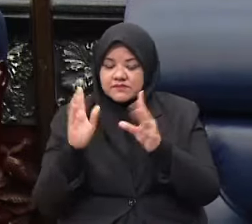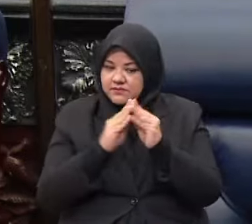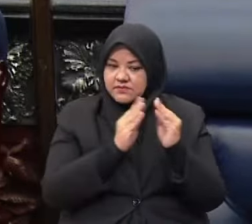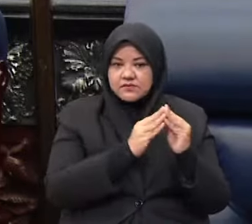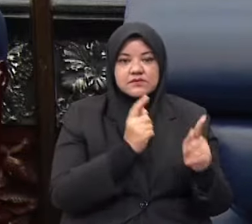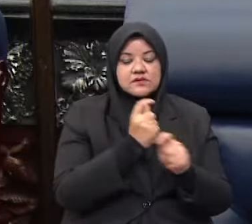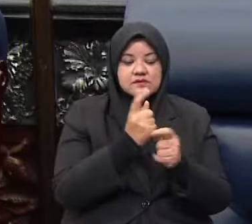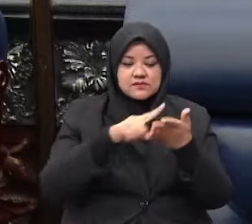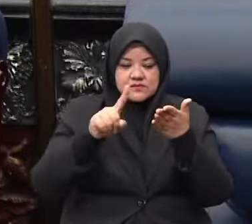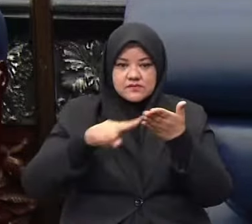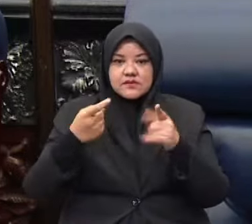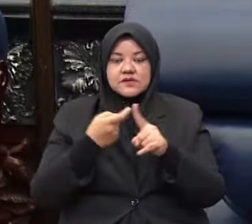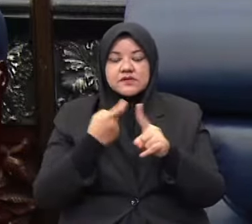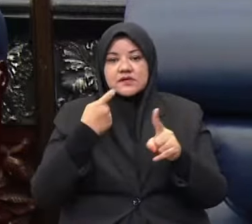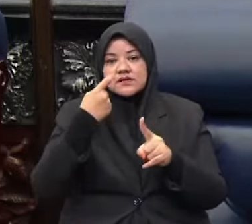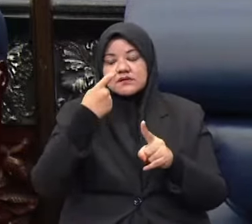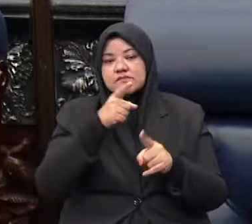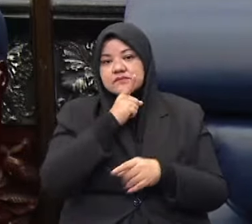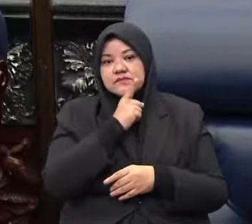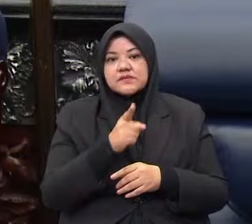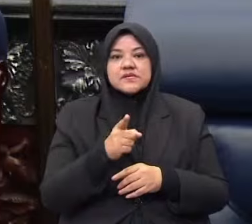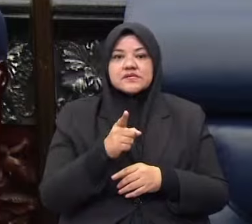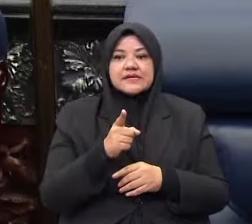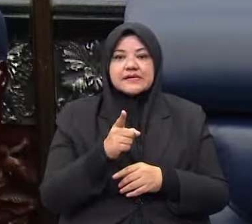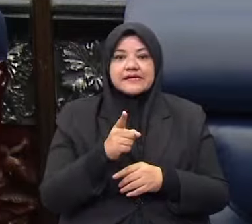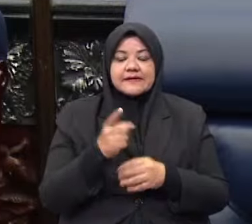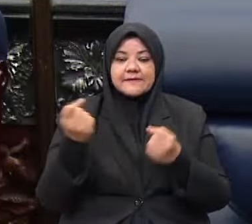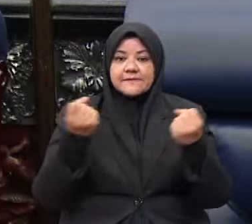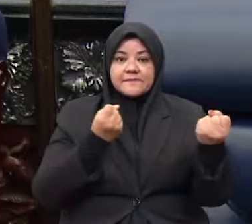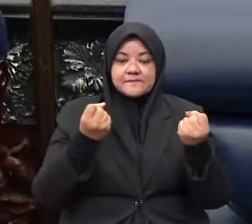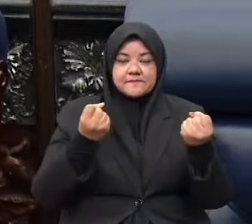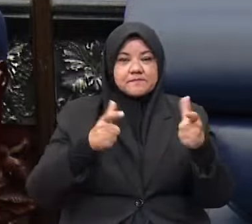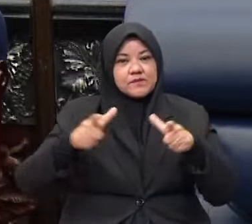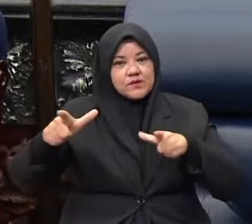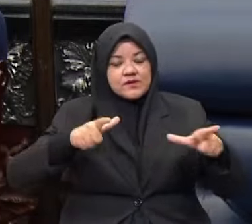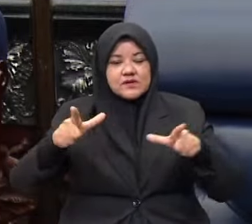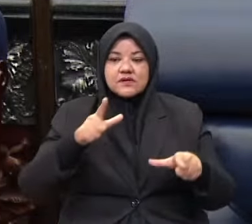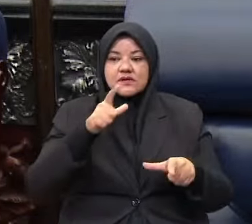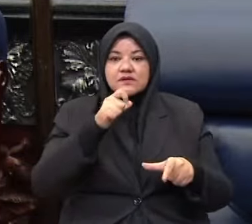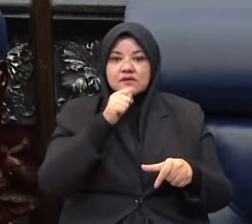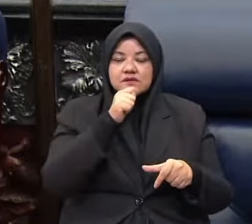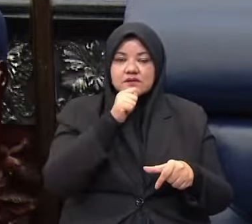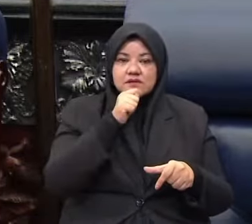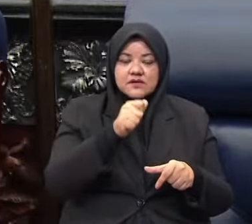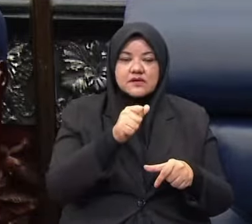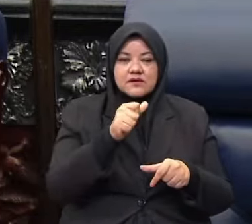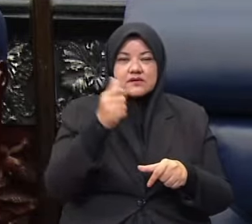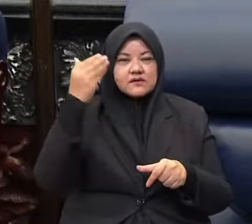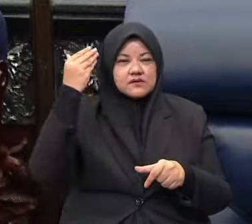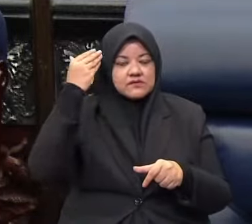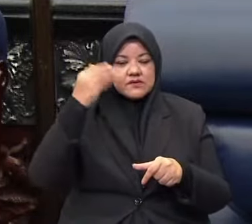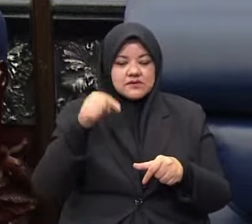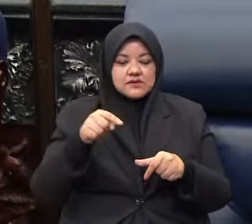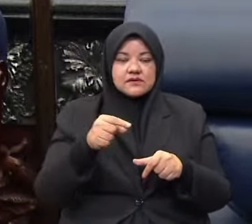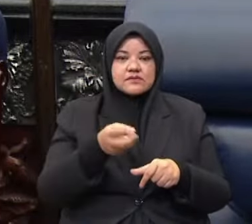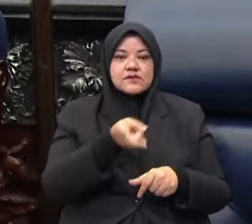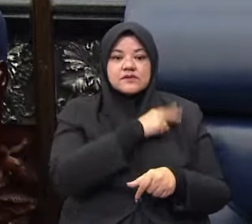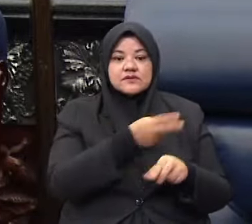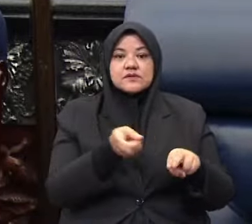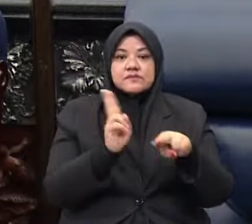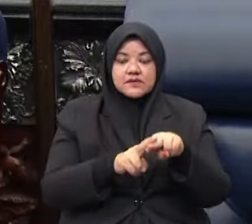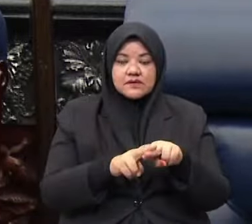berterusan. Dari segi untuk memastikan kenderaan-kenderaan berat ini tidak overloading. Ini memang penguasaan